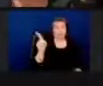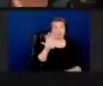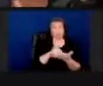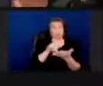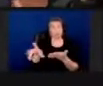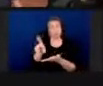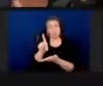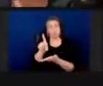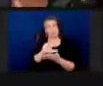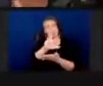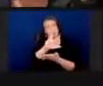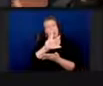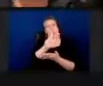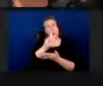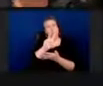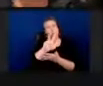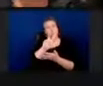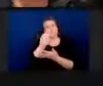Mwaka uliopita kwa mfano,